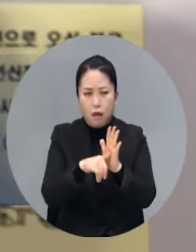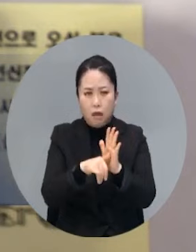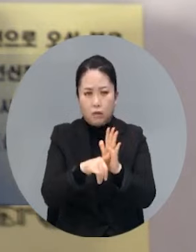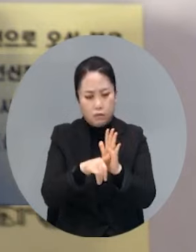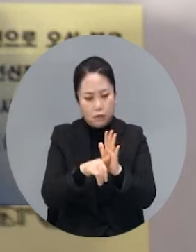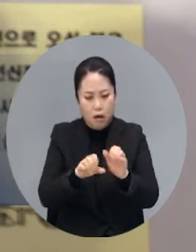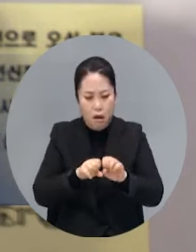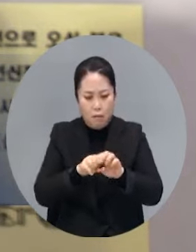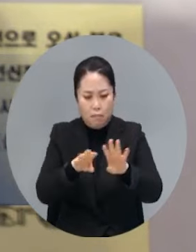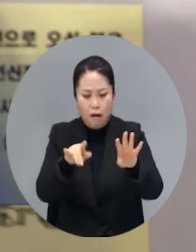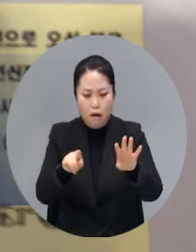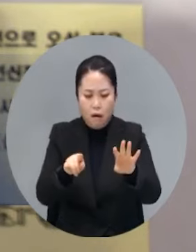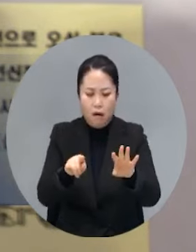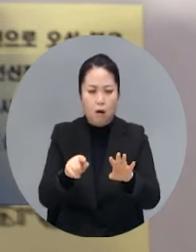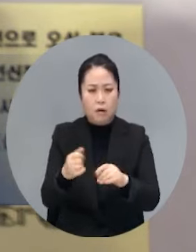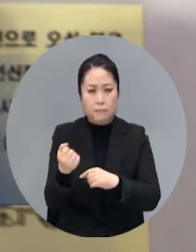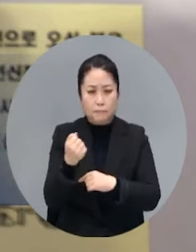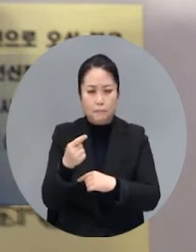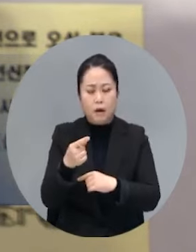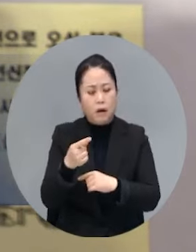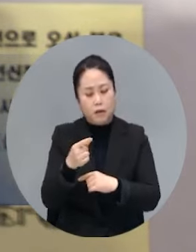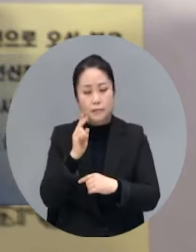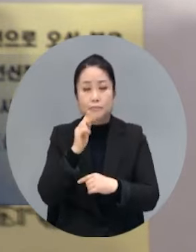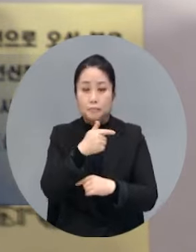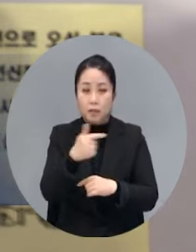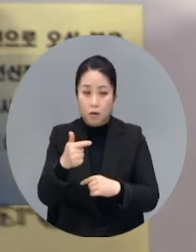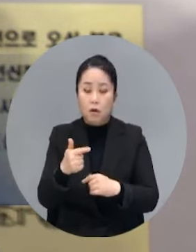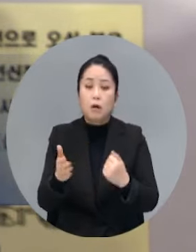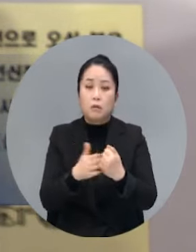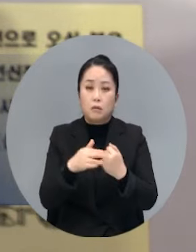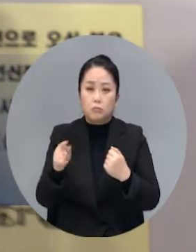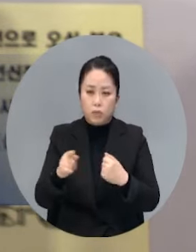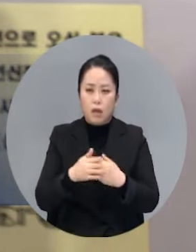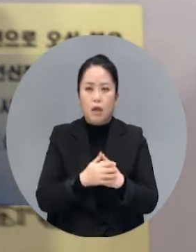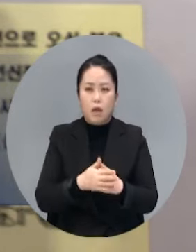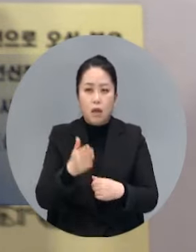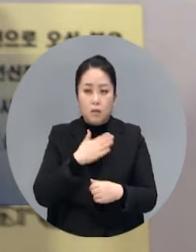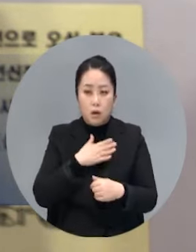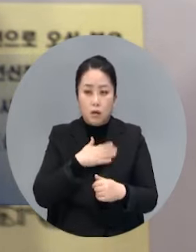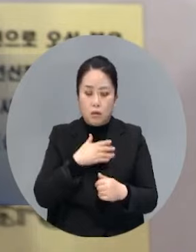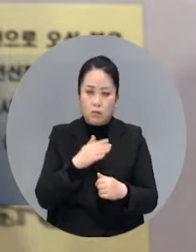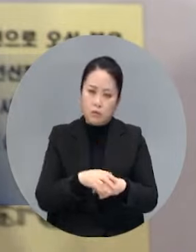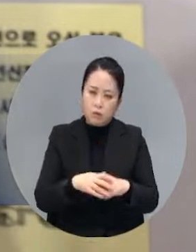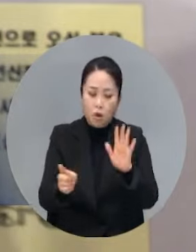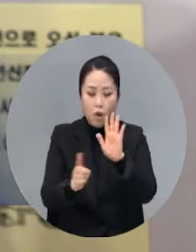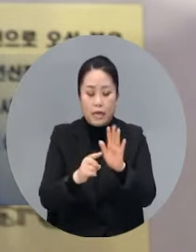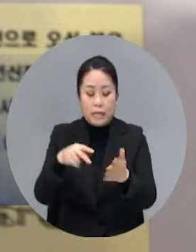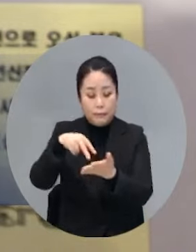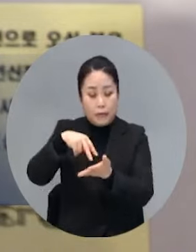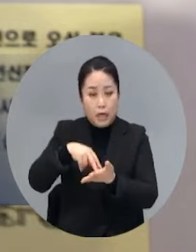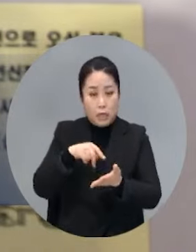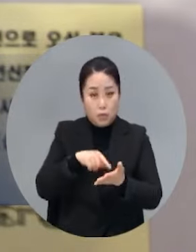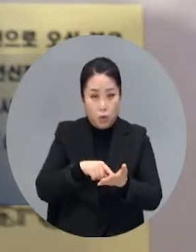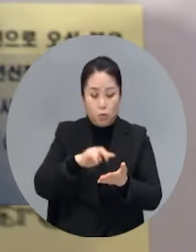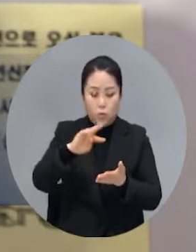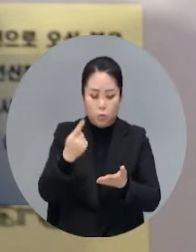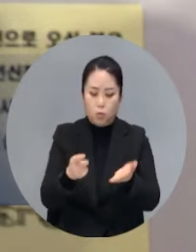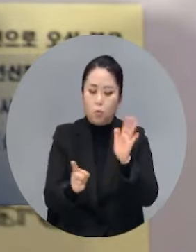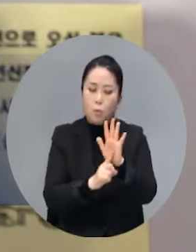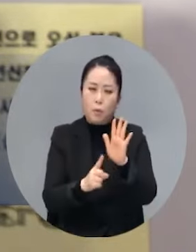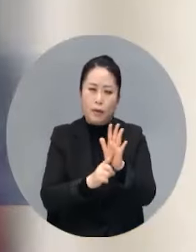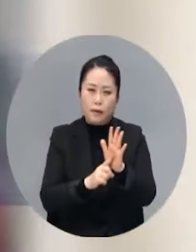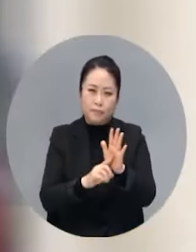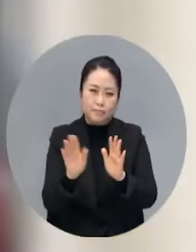상당할 것으로 예상이 됩니다. 그러한 관점에서도 제조차도 변호인이지만 공개는 죄송하지만